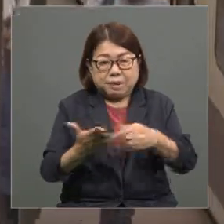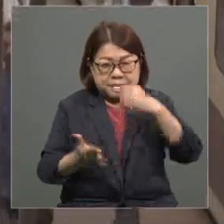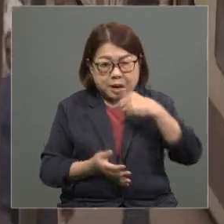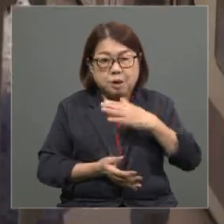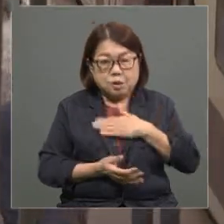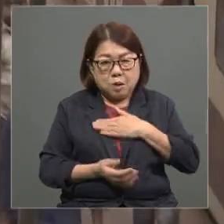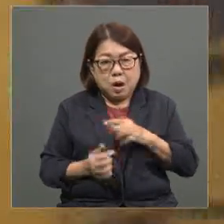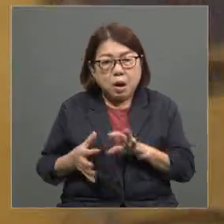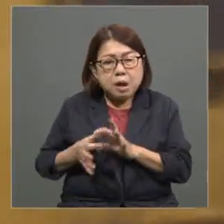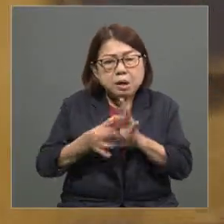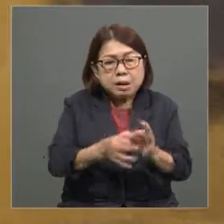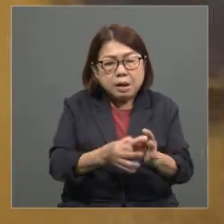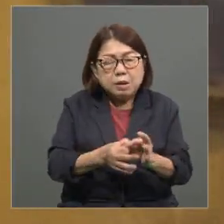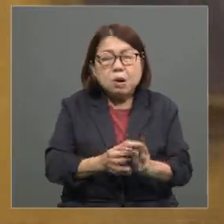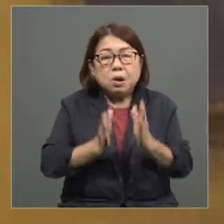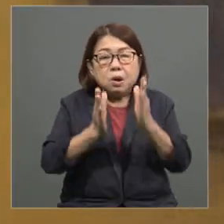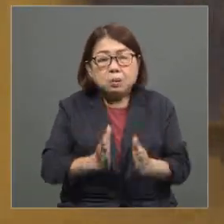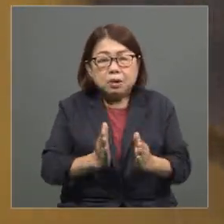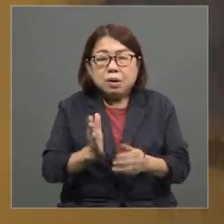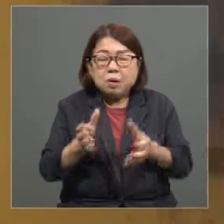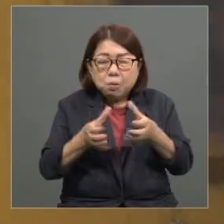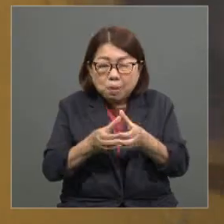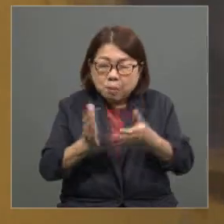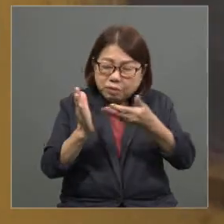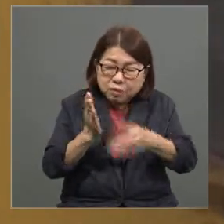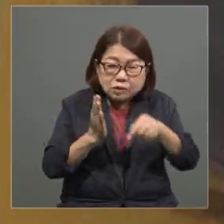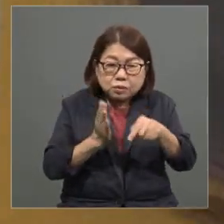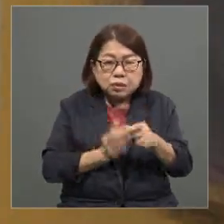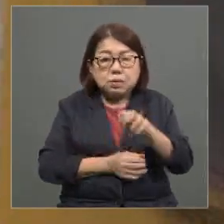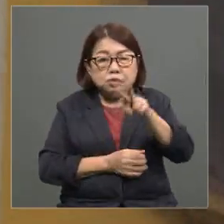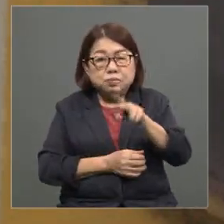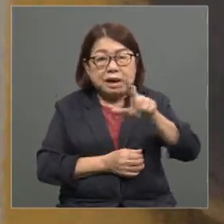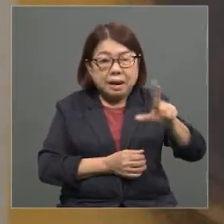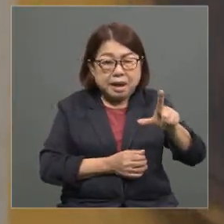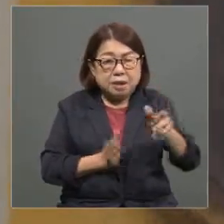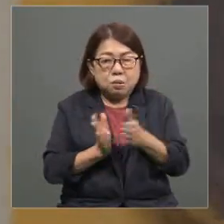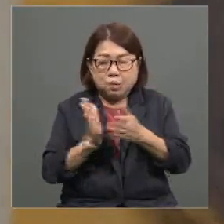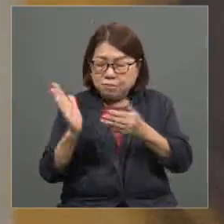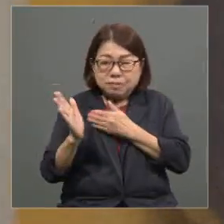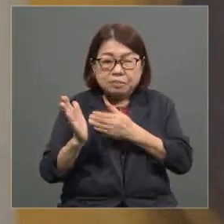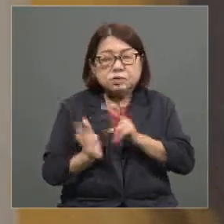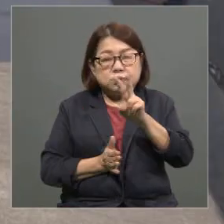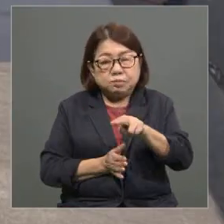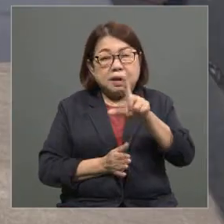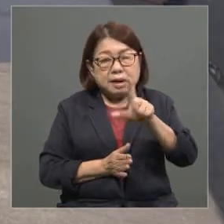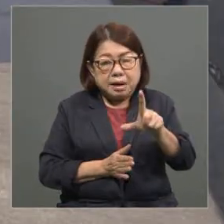มต่อ 2,000 ล้านคนฝั่งตะวันตกและอีก 2,000 ล้านคนฝั่งตะวันออกด้วยครับ